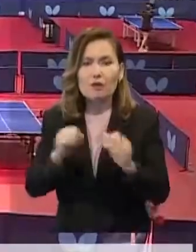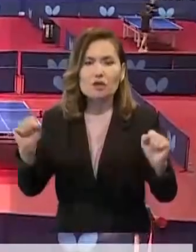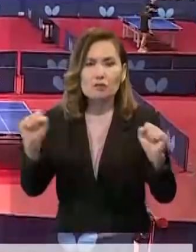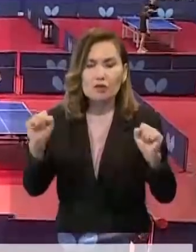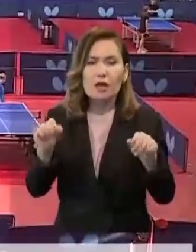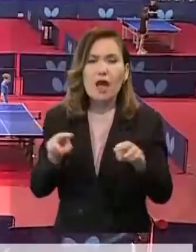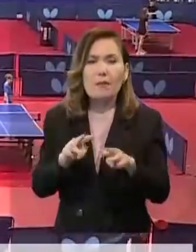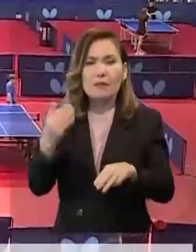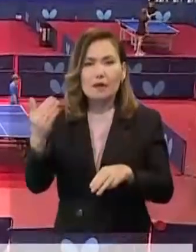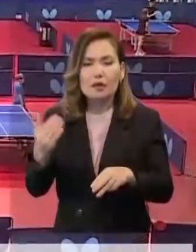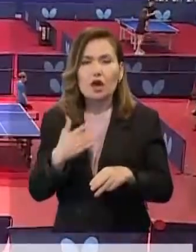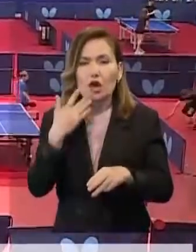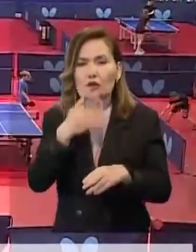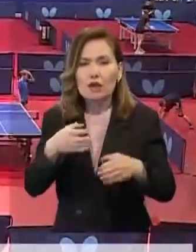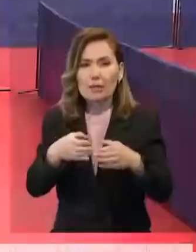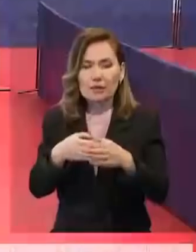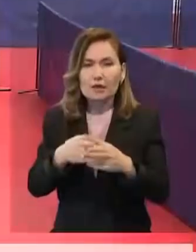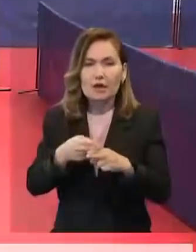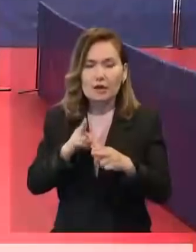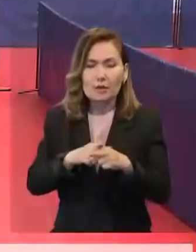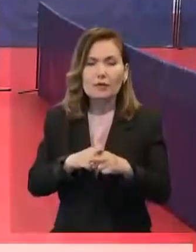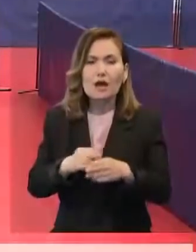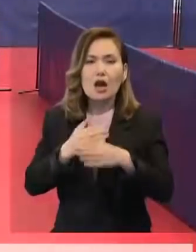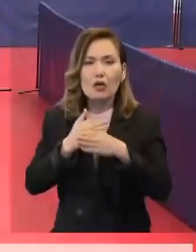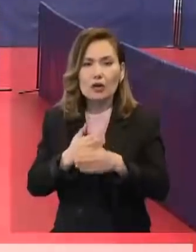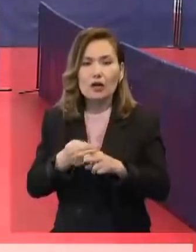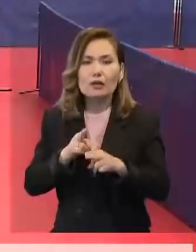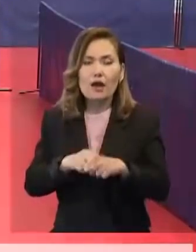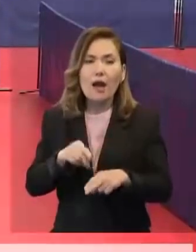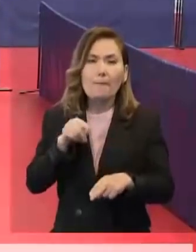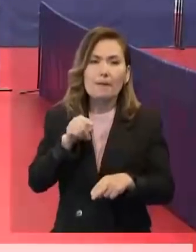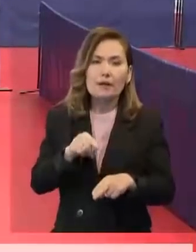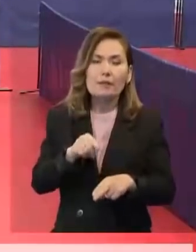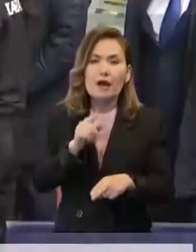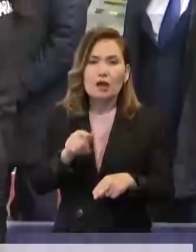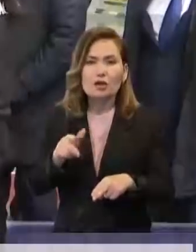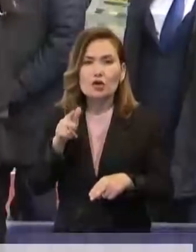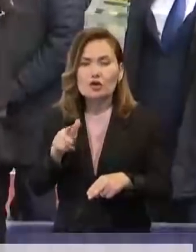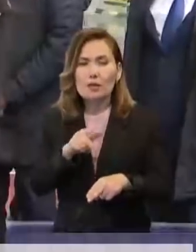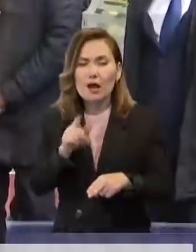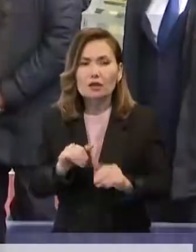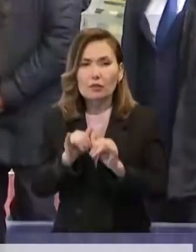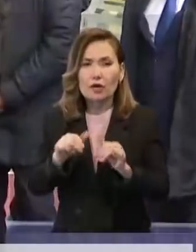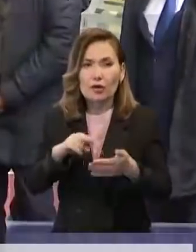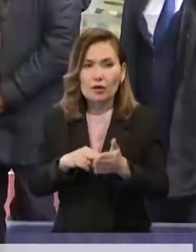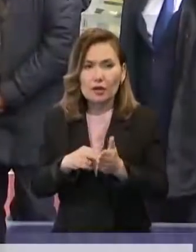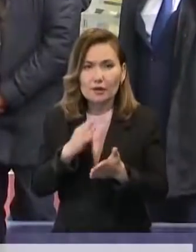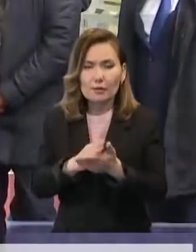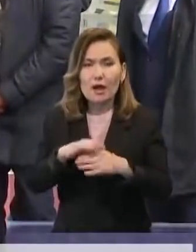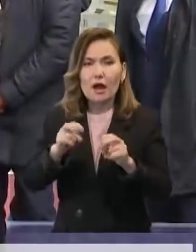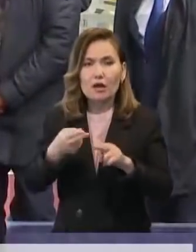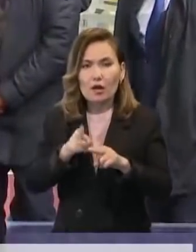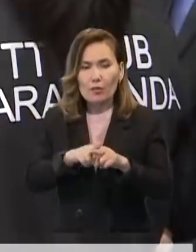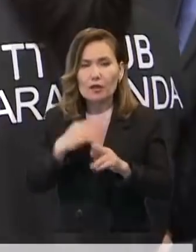спорт. Министрлік тарапынан ұлттық құраманың штат саны 1000 адамнан 3000-ға дейін ұлғайтылған. Мамандар